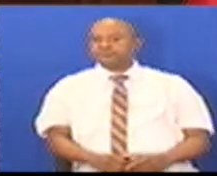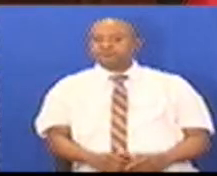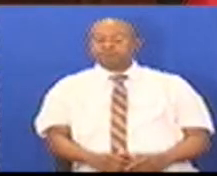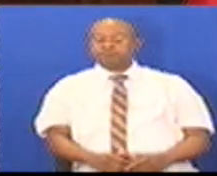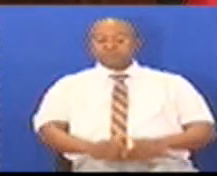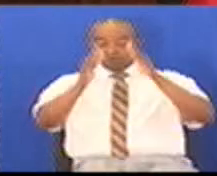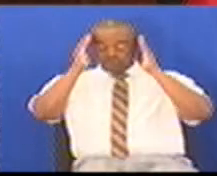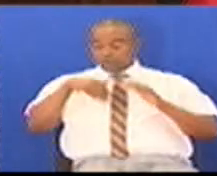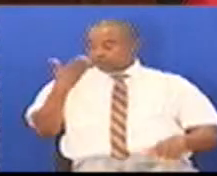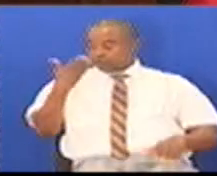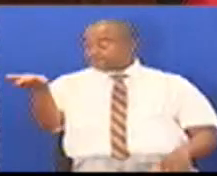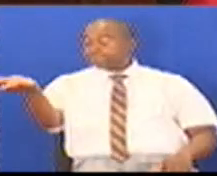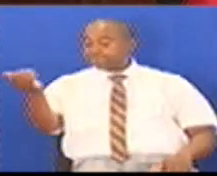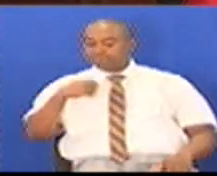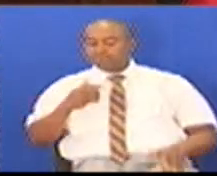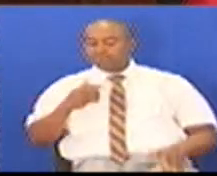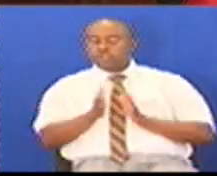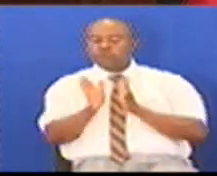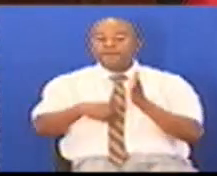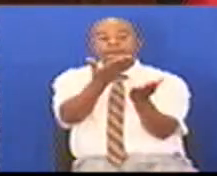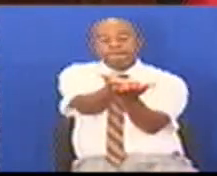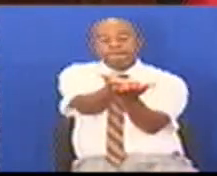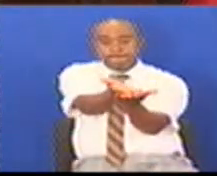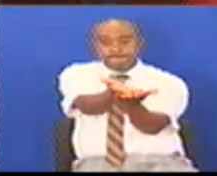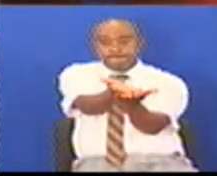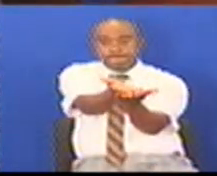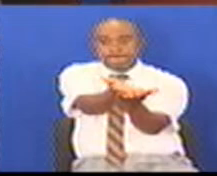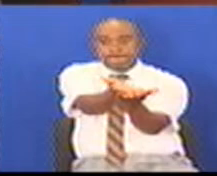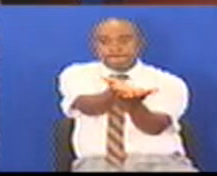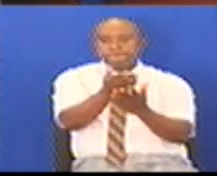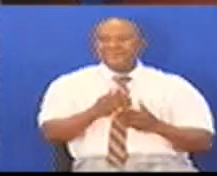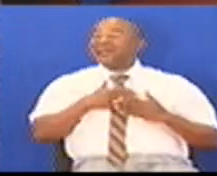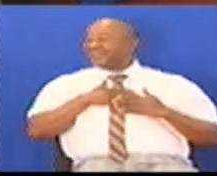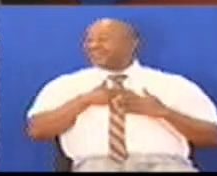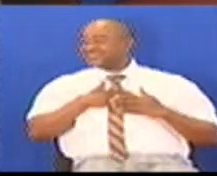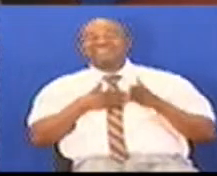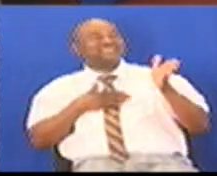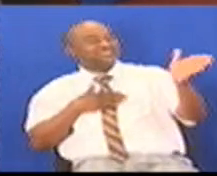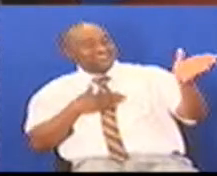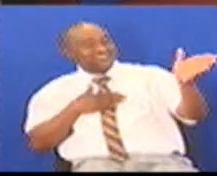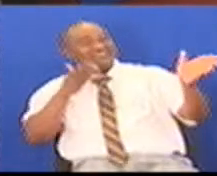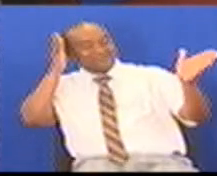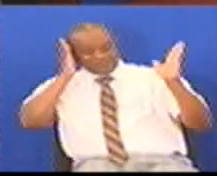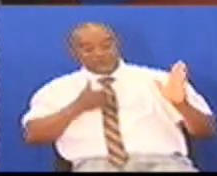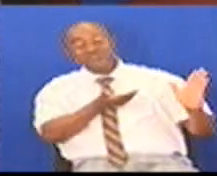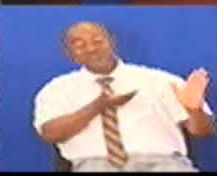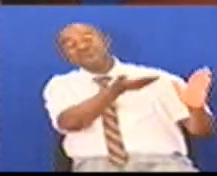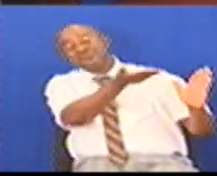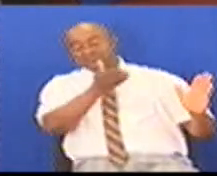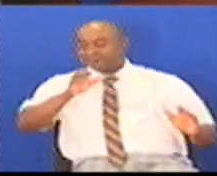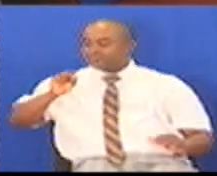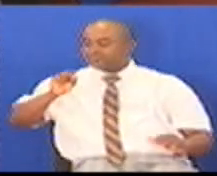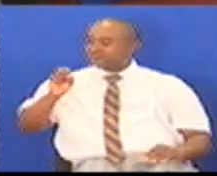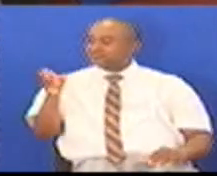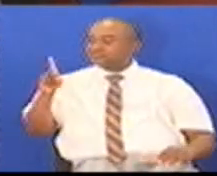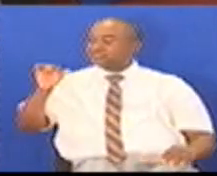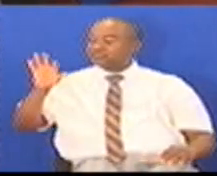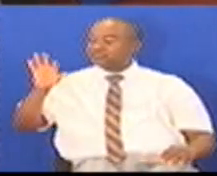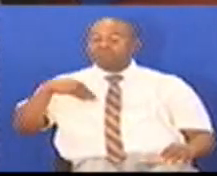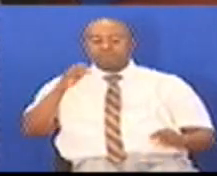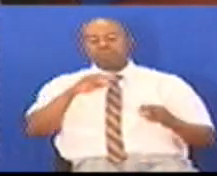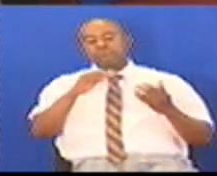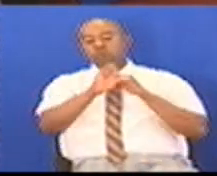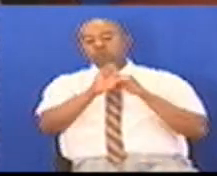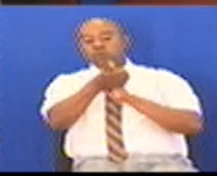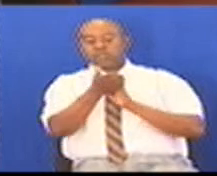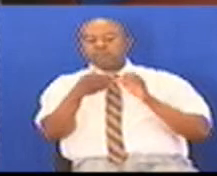Mheshimiwa Spika, naomba kuwasilisha. Asante sana Mheshimiwa Shari Raymond, kwa niaba ya kamati ya